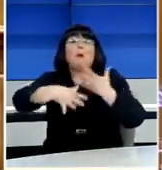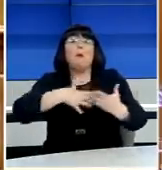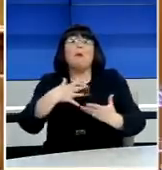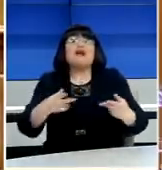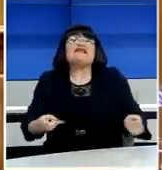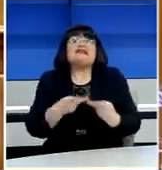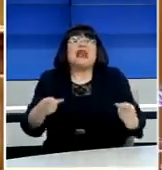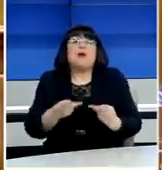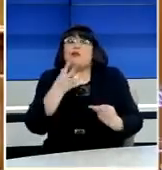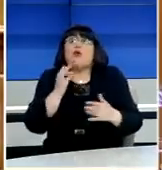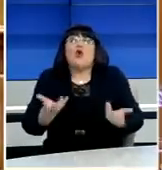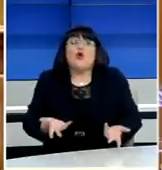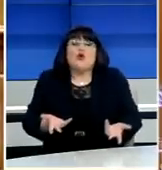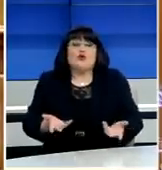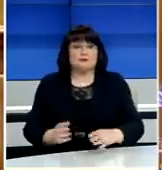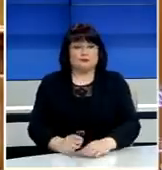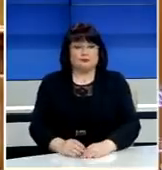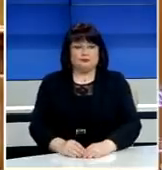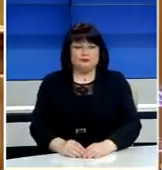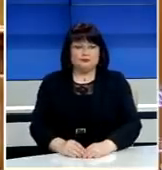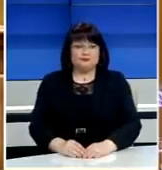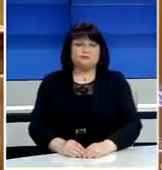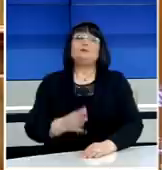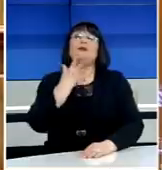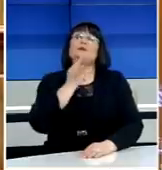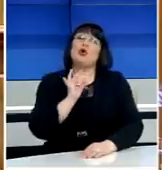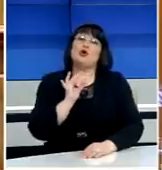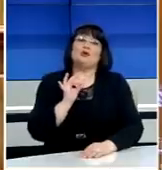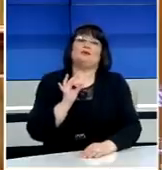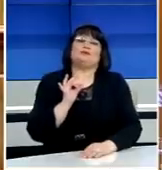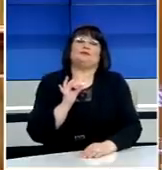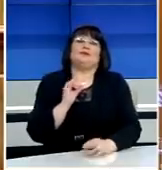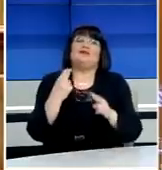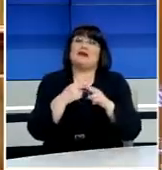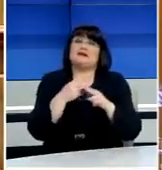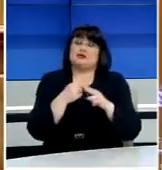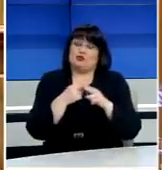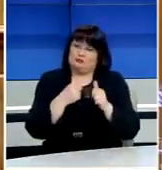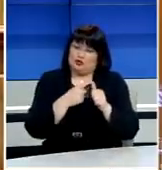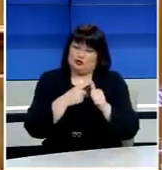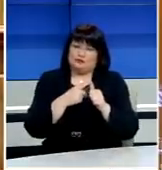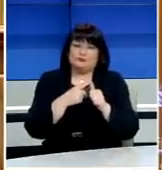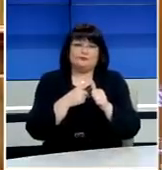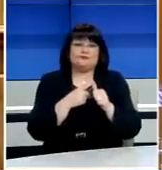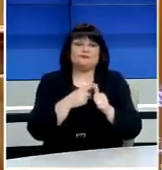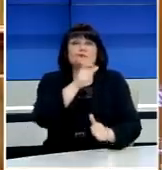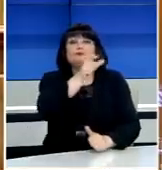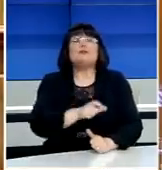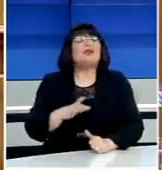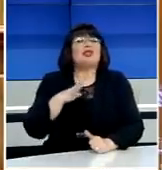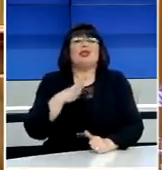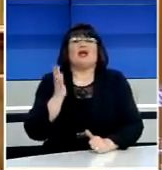Τα κάνατε θάλασσα πρώτα και κύρια διότι δεν θελήσατε